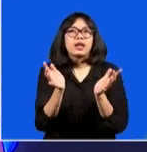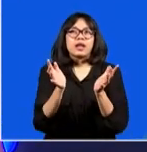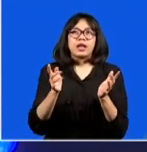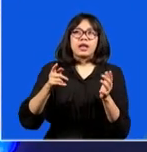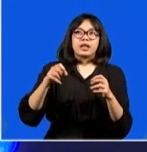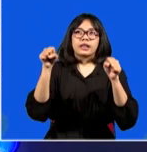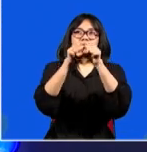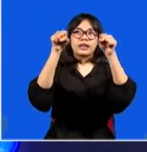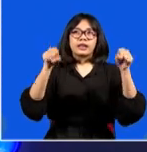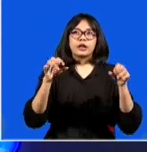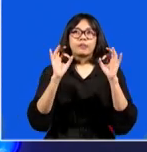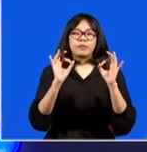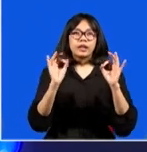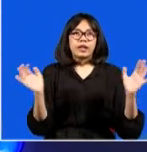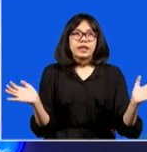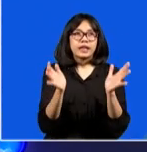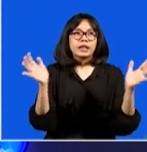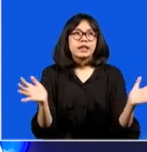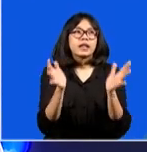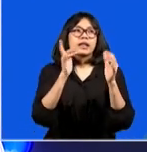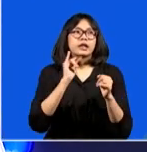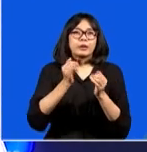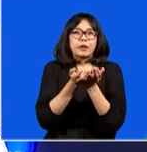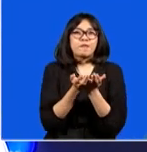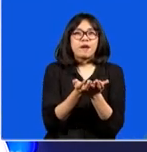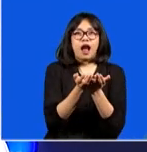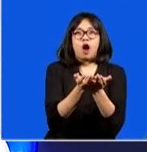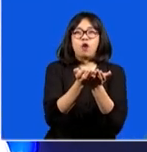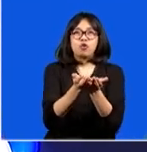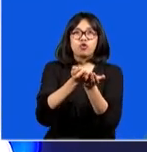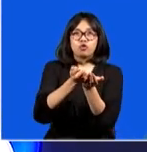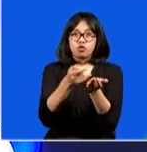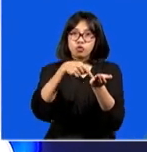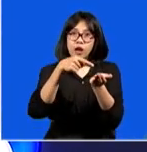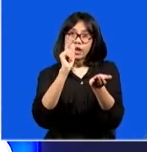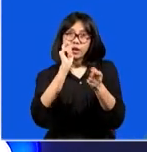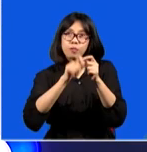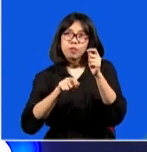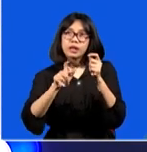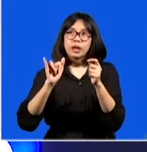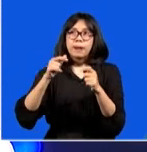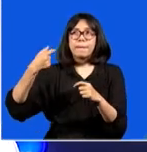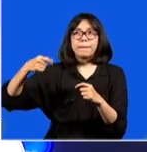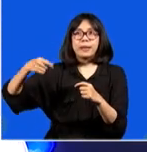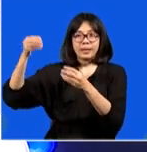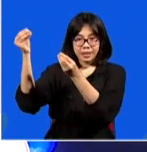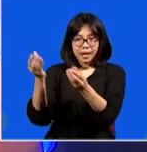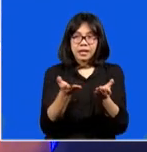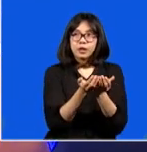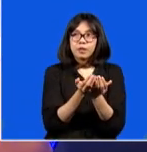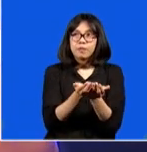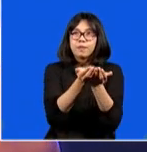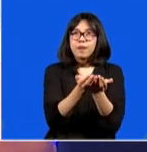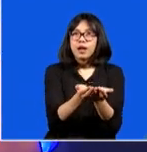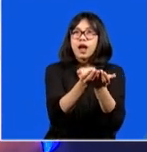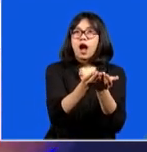ekosistem pendidikan kita perahu besar yang sudah disediakan dan dirancang saat ini oleh Mas menteri akan bisa menuju arah